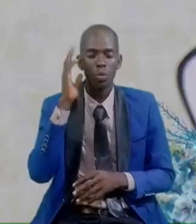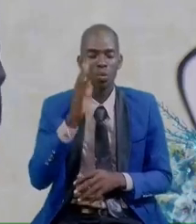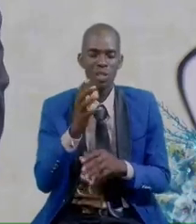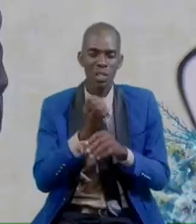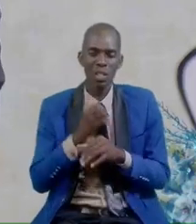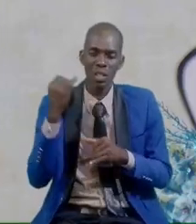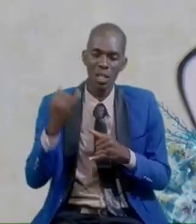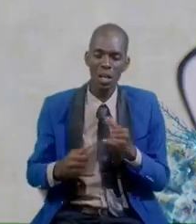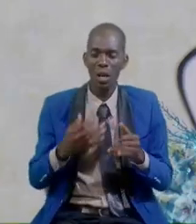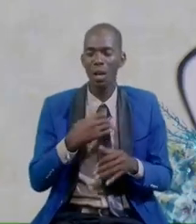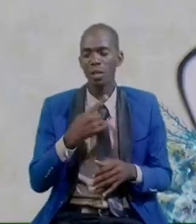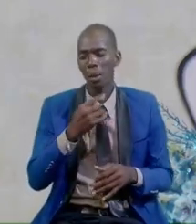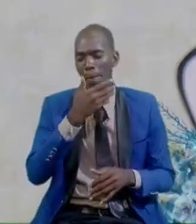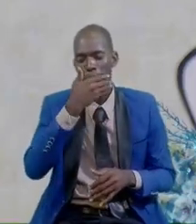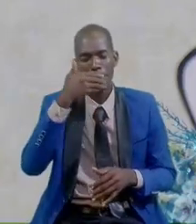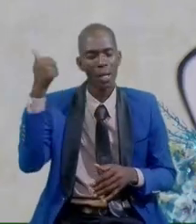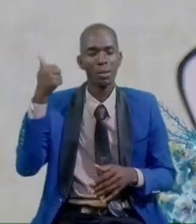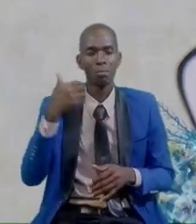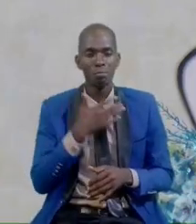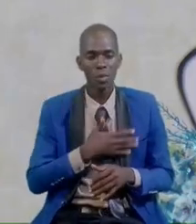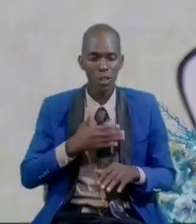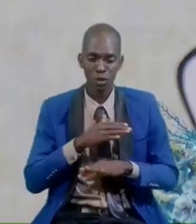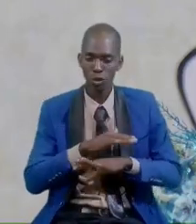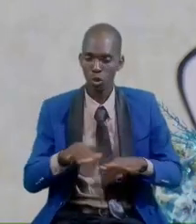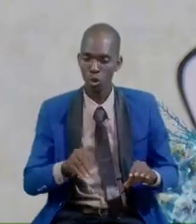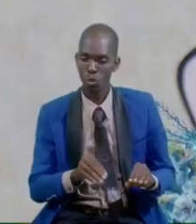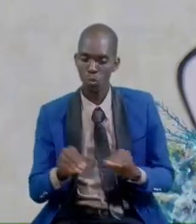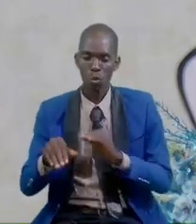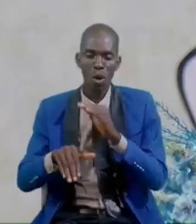Et beaucoup recevront le meilleur. Ne bouge pas.